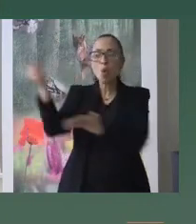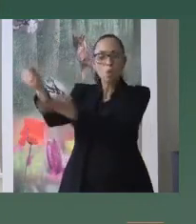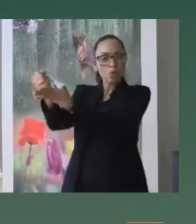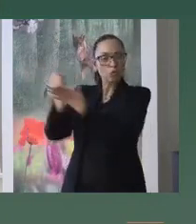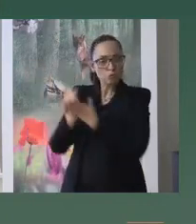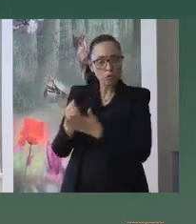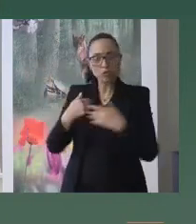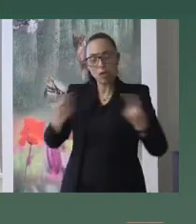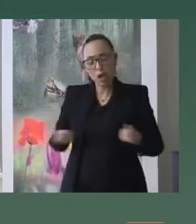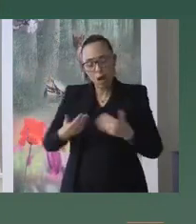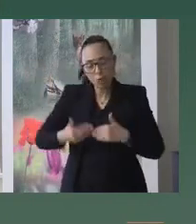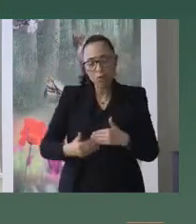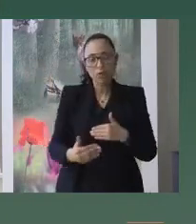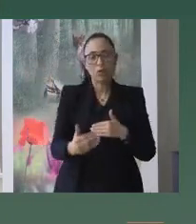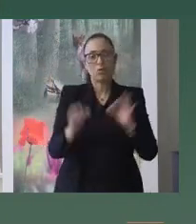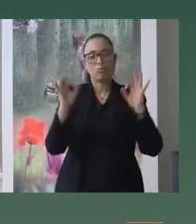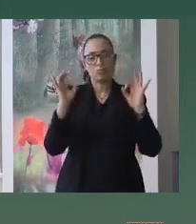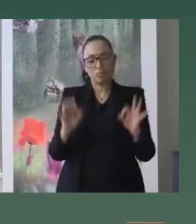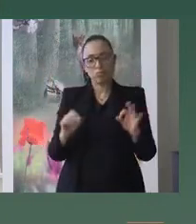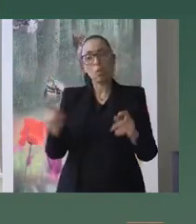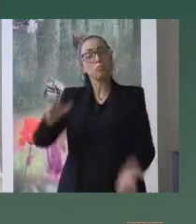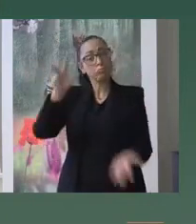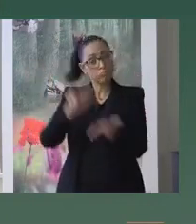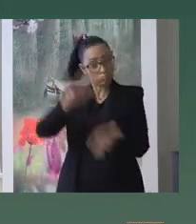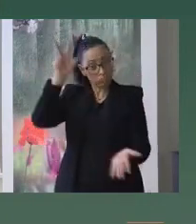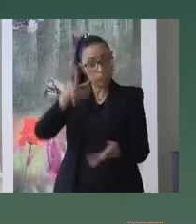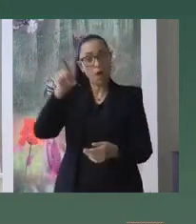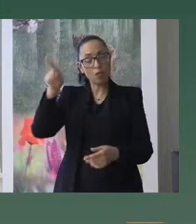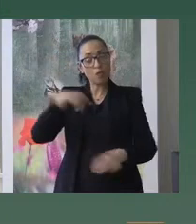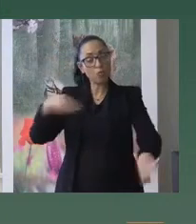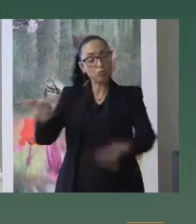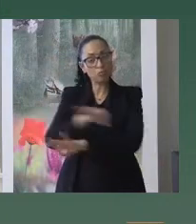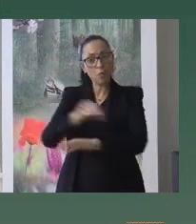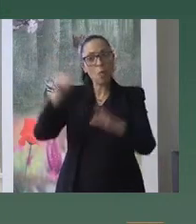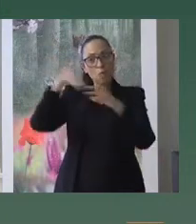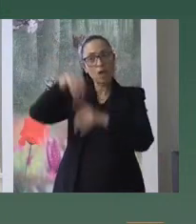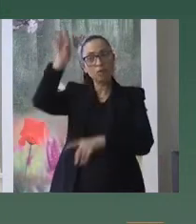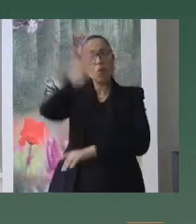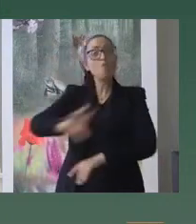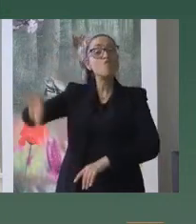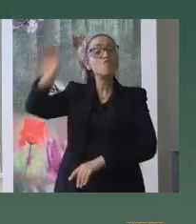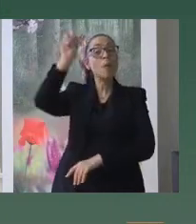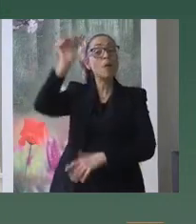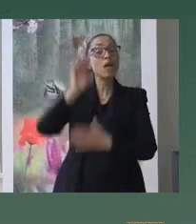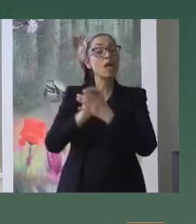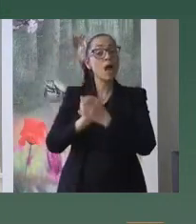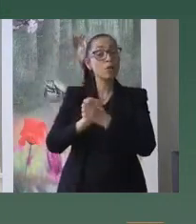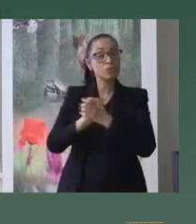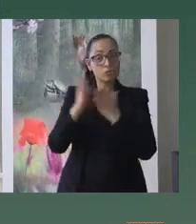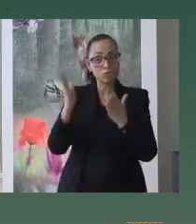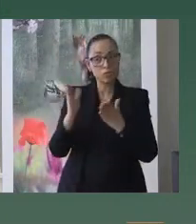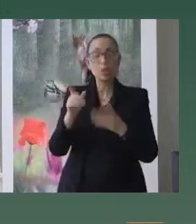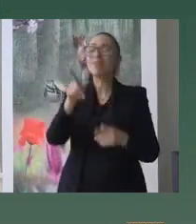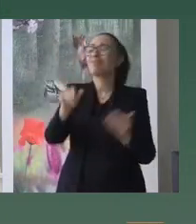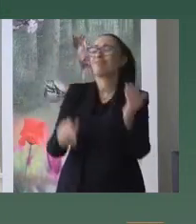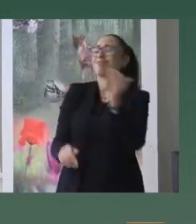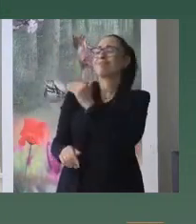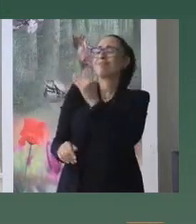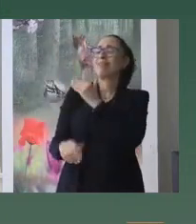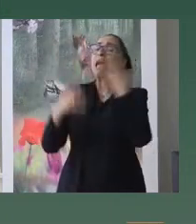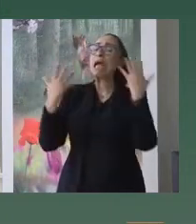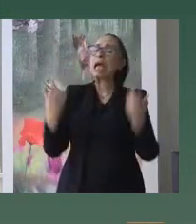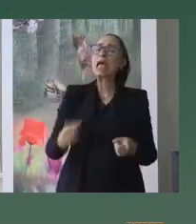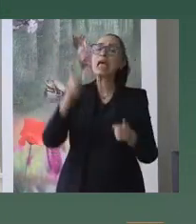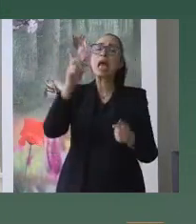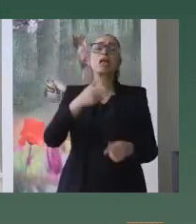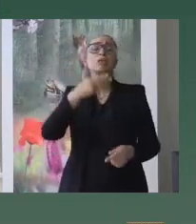πόρους, για να κάνουμε, εκρήθησαν αυτές τις προτάσεις από εμπειρογνώμονες στην Ευρωπαϊκή Ένωση. Μάλιστα. Έτσι προκύπτει. Είχε κανείς δικαίωμα, δηλαδή παραδείγματος χάρη